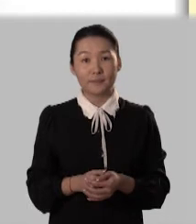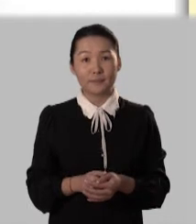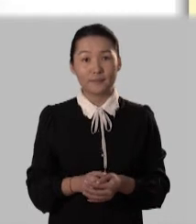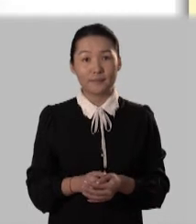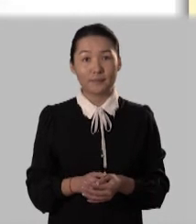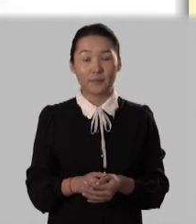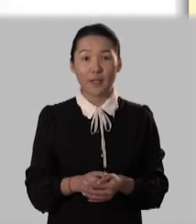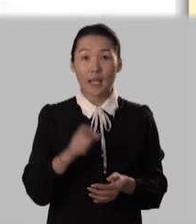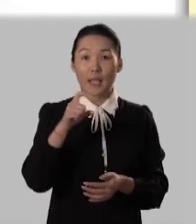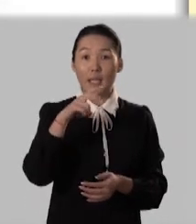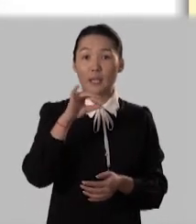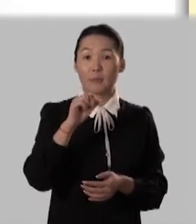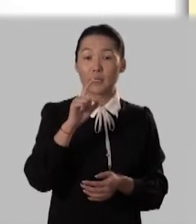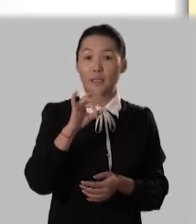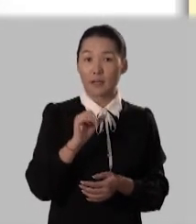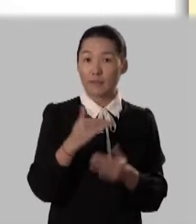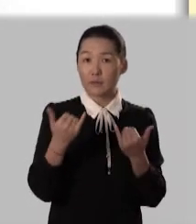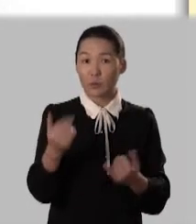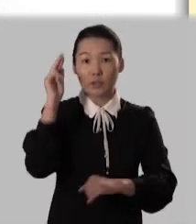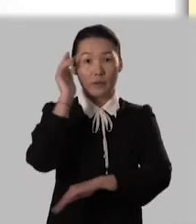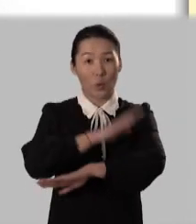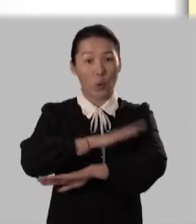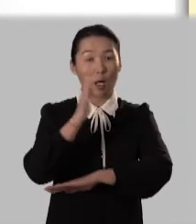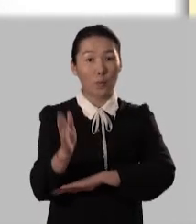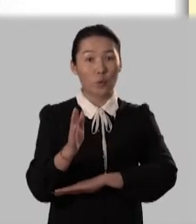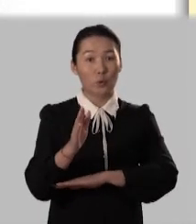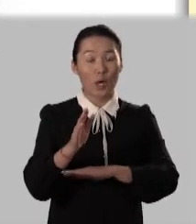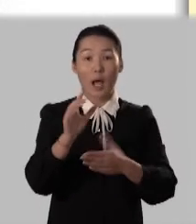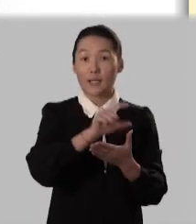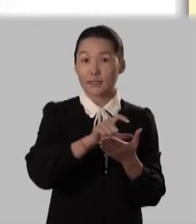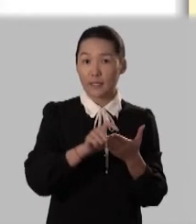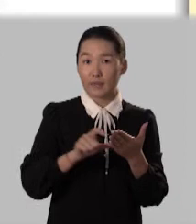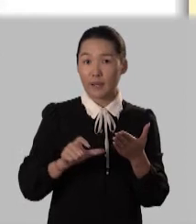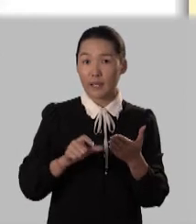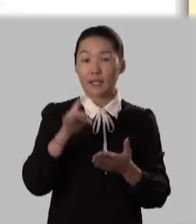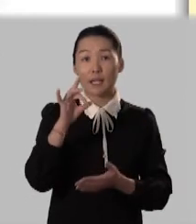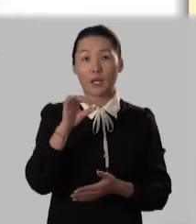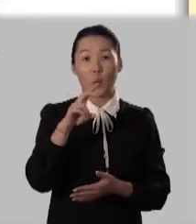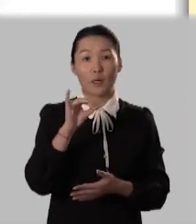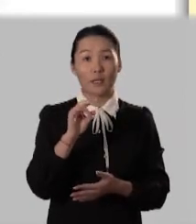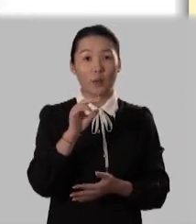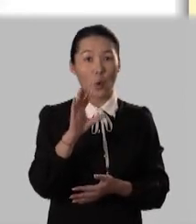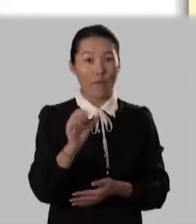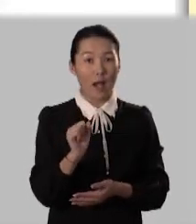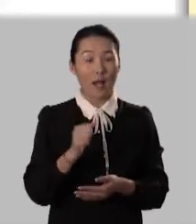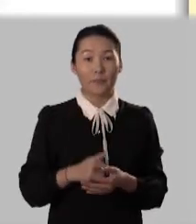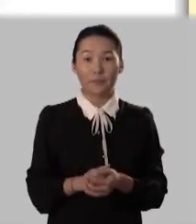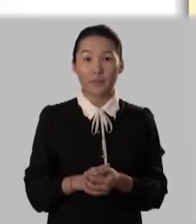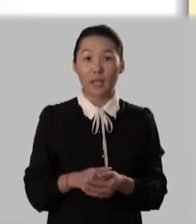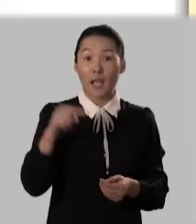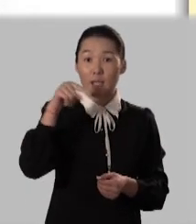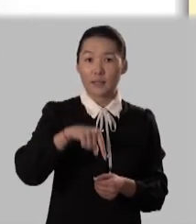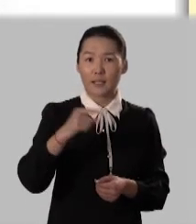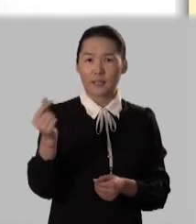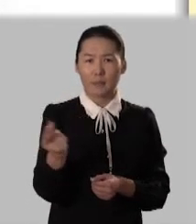эпиграфом к сегодняшнему уроку будут строчки из стихотворения николая рыленкова здесь мало